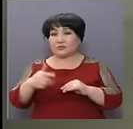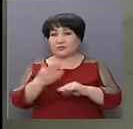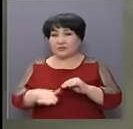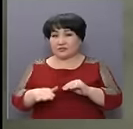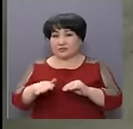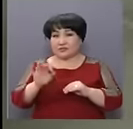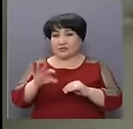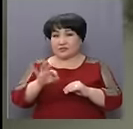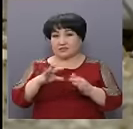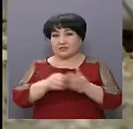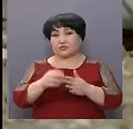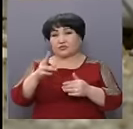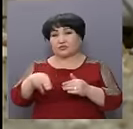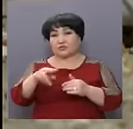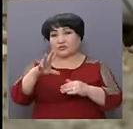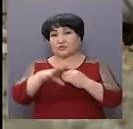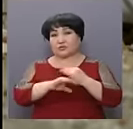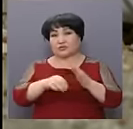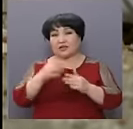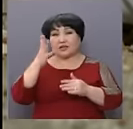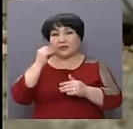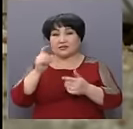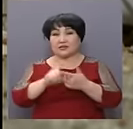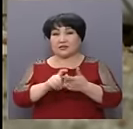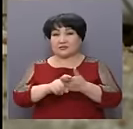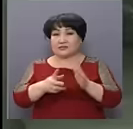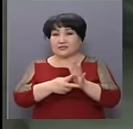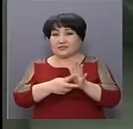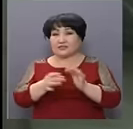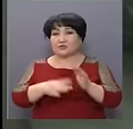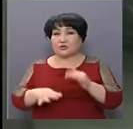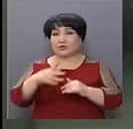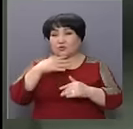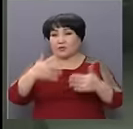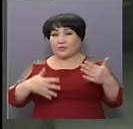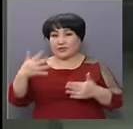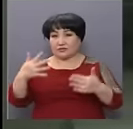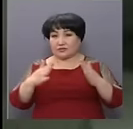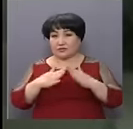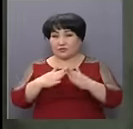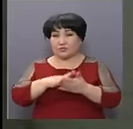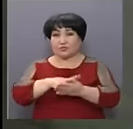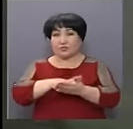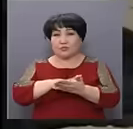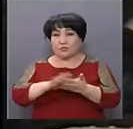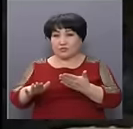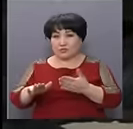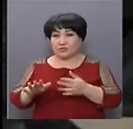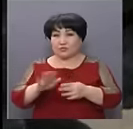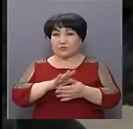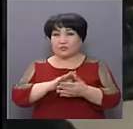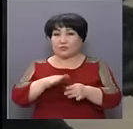90-ның соңына дейін Алматы қаласына қарасты 8 ауданның көп қабатты тұрғын үйлері толығымен дезинфекцияланады. Дератизация